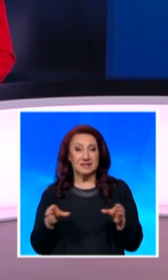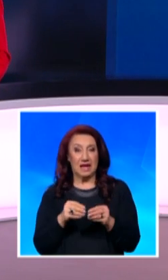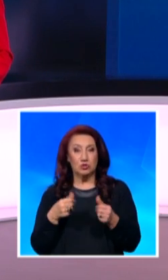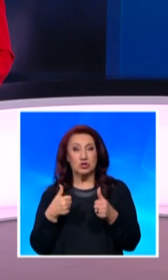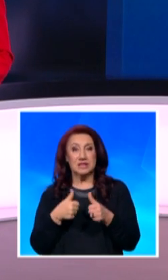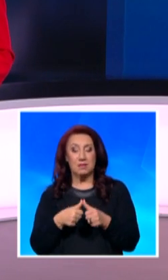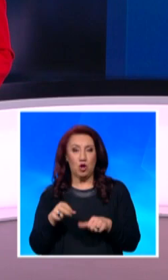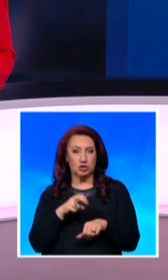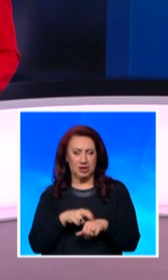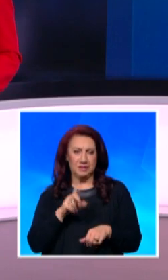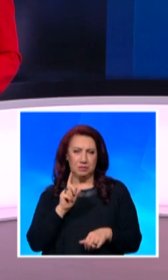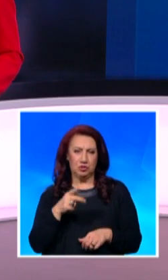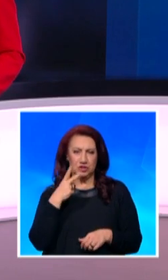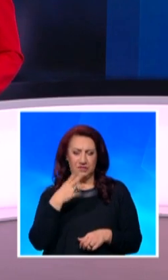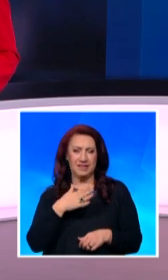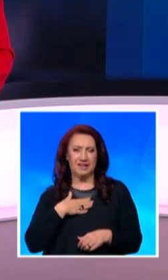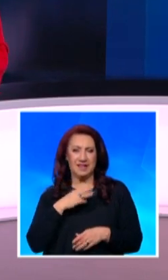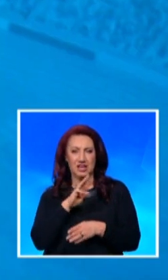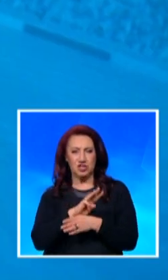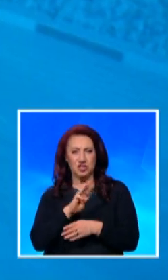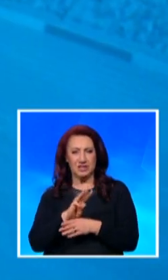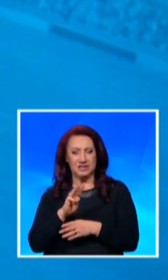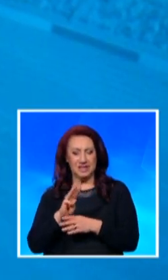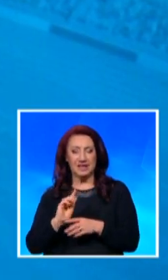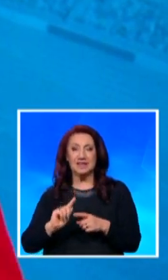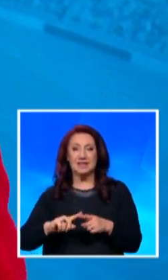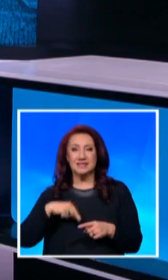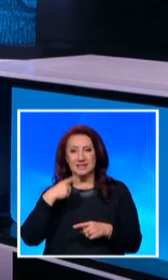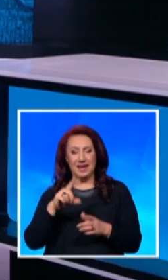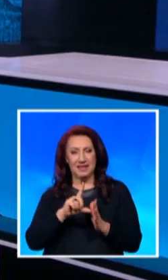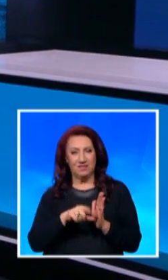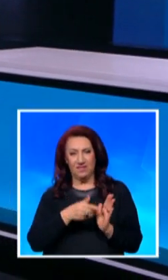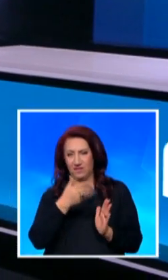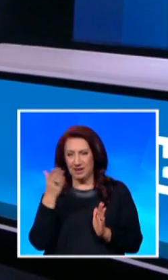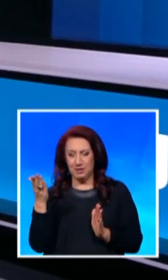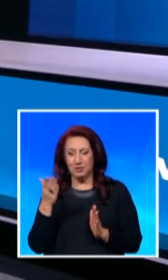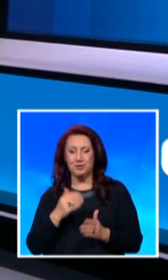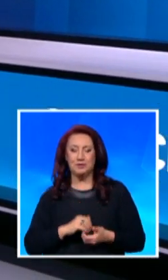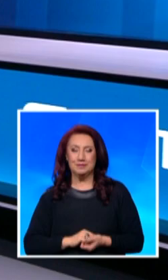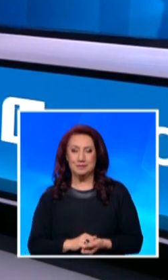Отговорът е на сайта btvsports.bg. Следва прогнозата за времето. Приятна вечер!